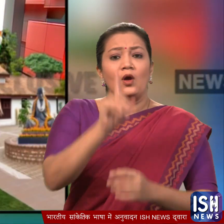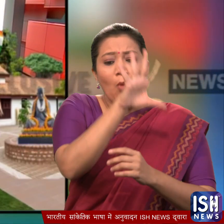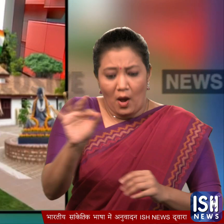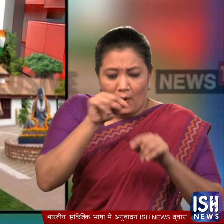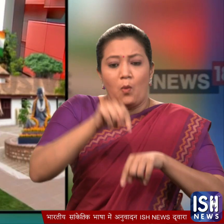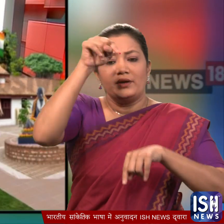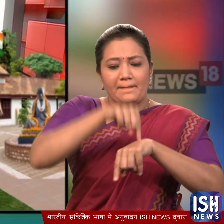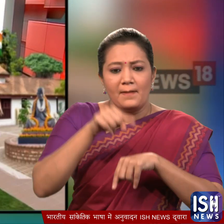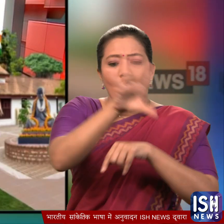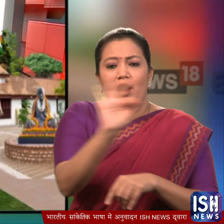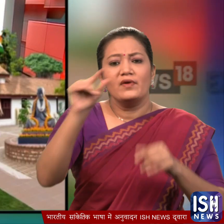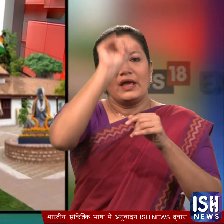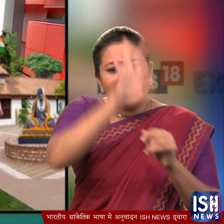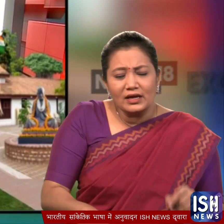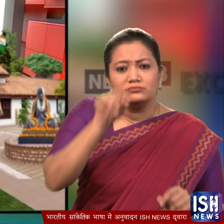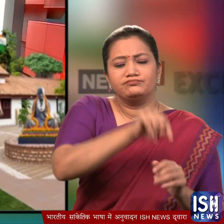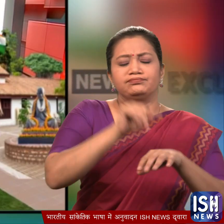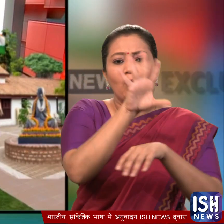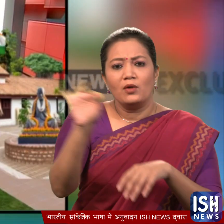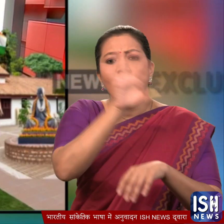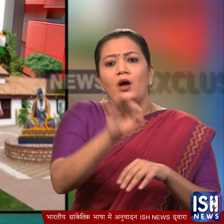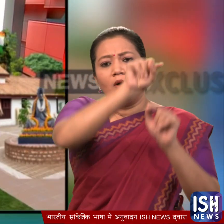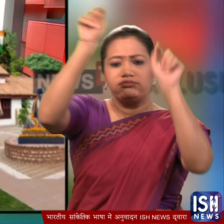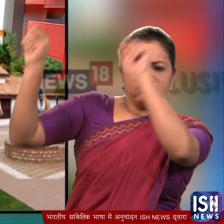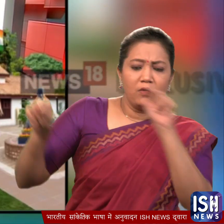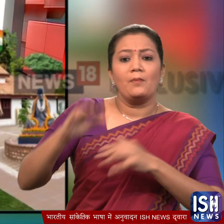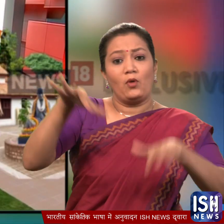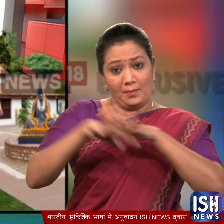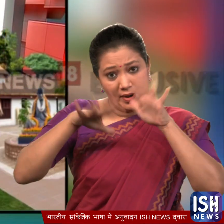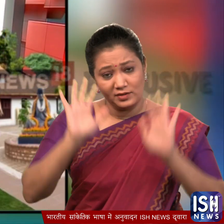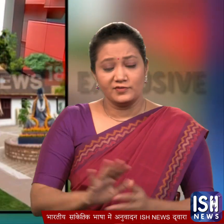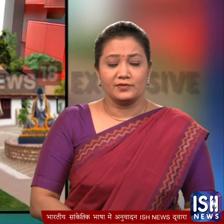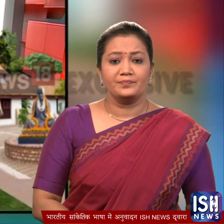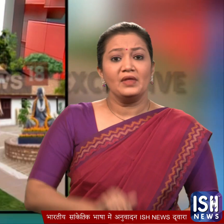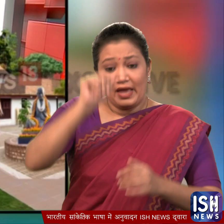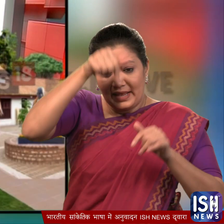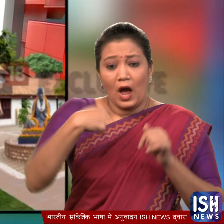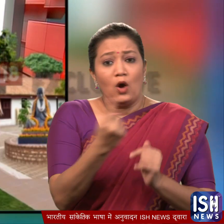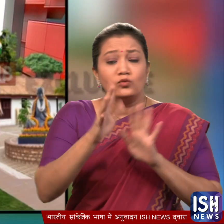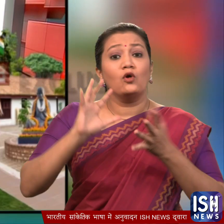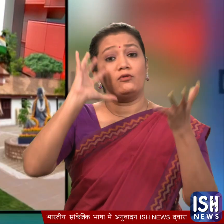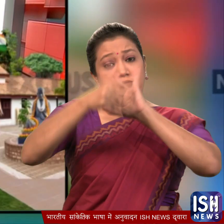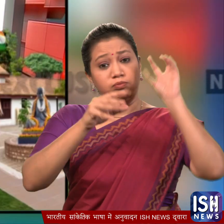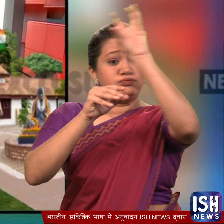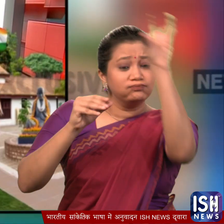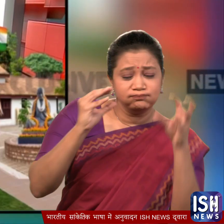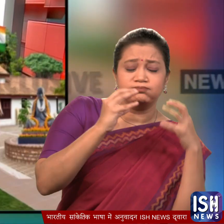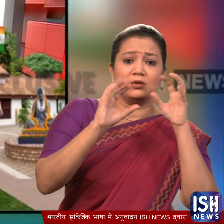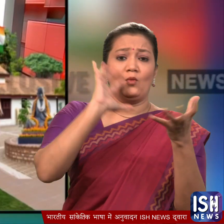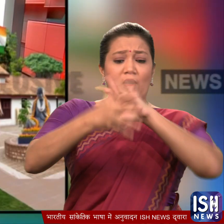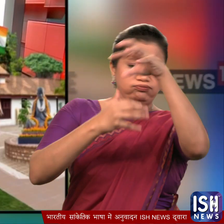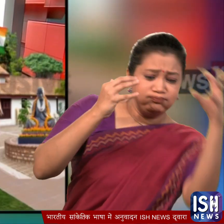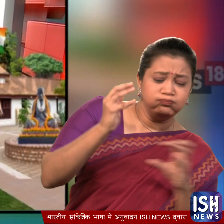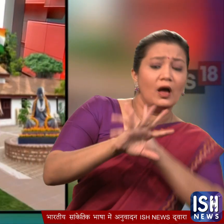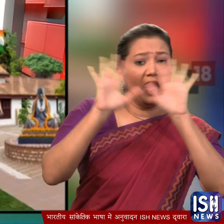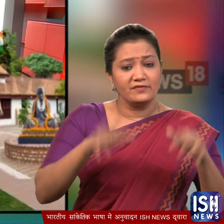के तहत हर हफ्ते देश के किसी एक हिस्से में एक कार्यक्रम आयोजित करवाया जाएगा। इतना ही नहीं, देश के बाहर भी इस महोत्सव को मनाया जाएगा और विदेशों